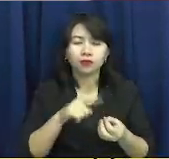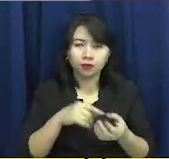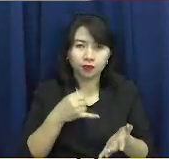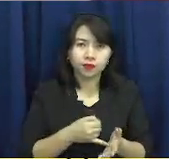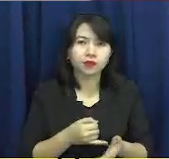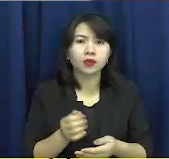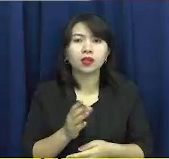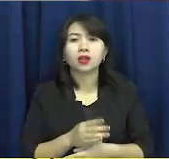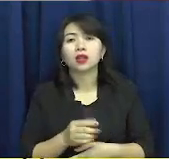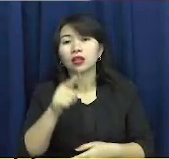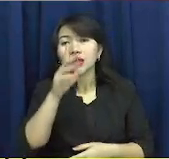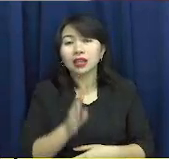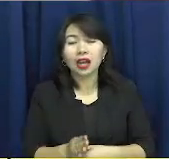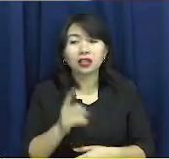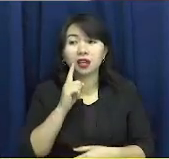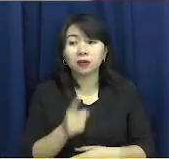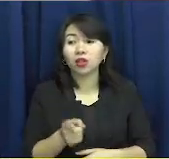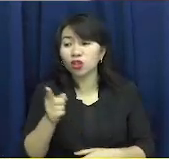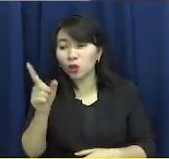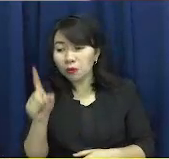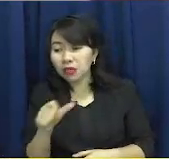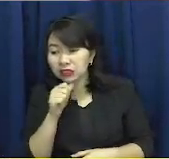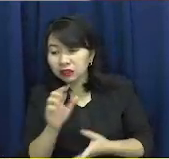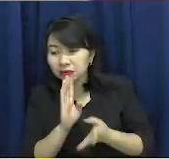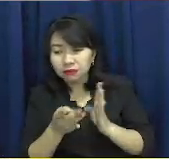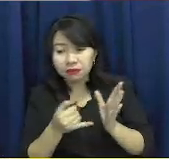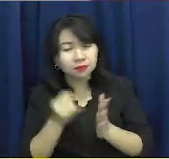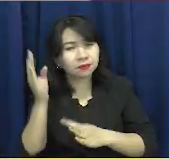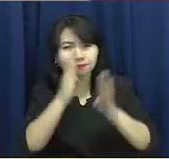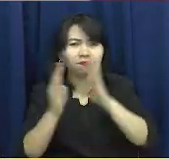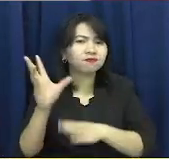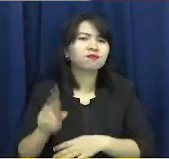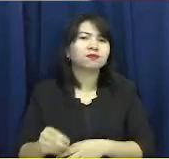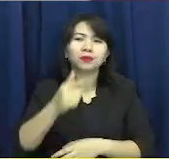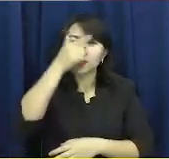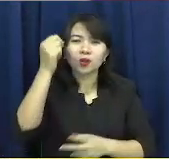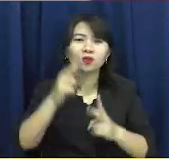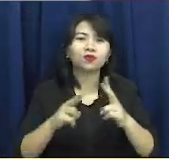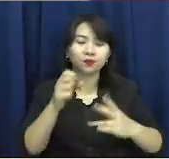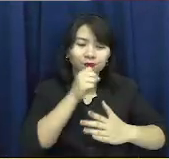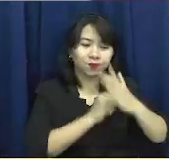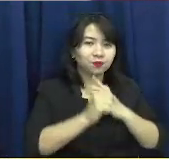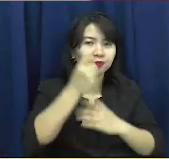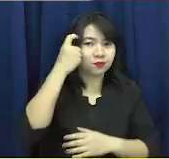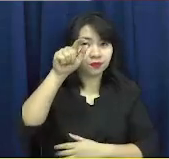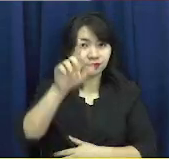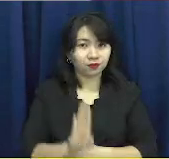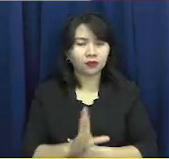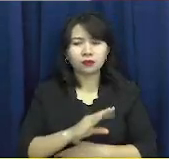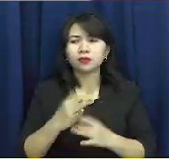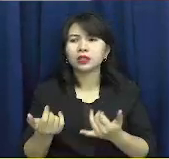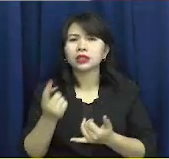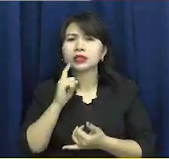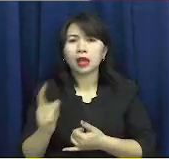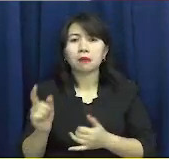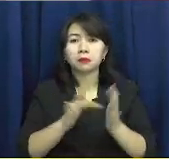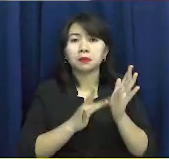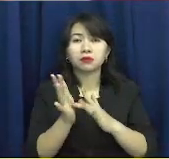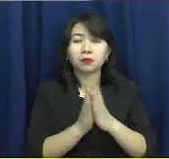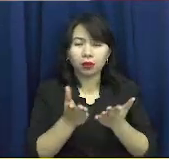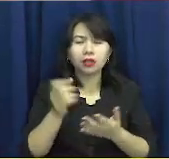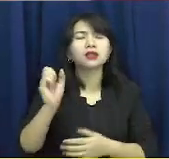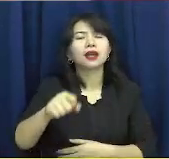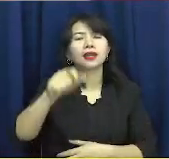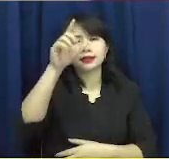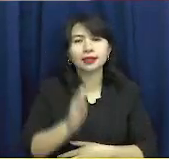problemahin yan. Hindi ko pinoproblema yan. Kasi napakasimple lang sa akin yan. Eh. Pangalawa, sabi nga ng Biblia, alam ng Ama na may